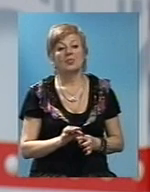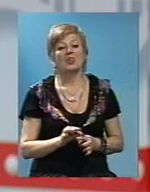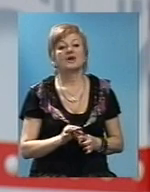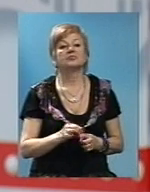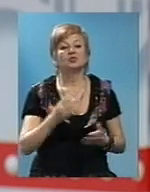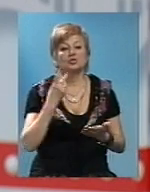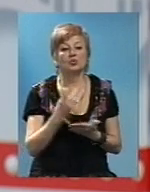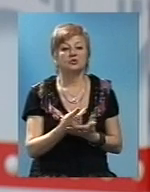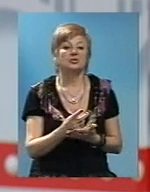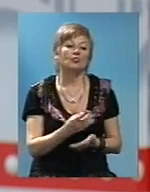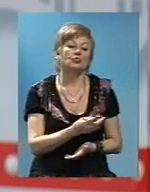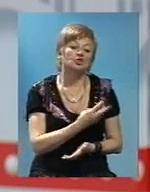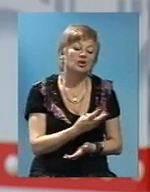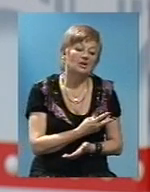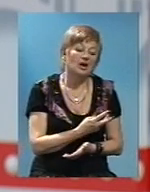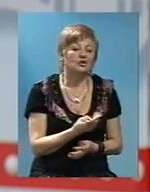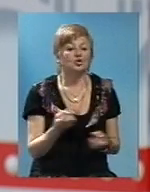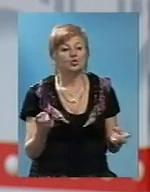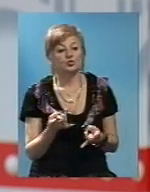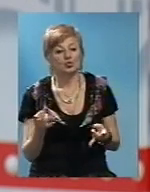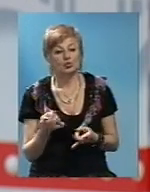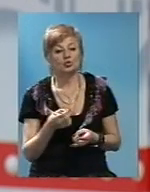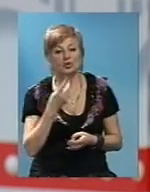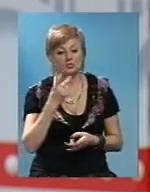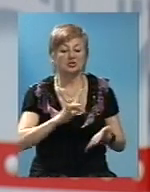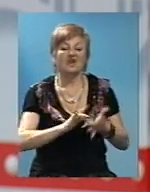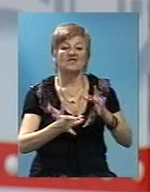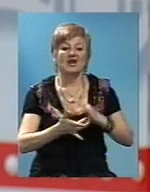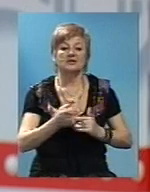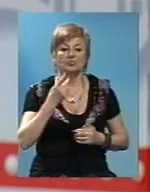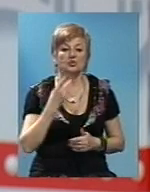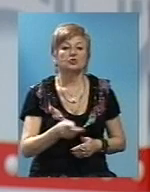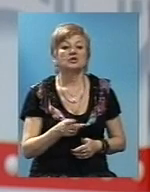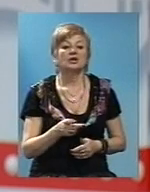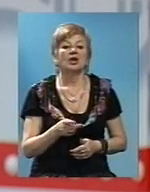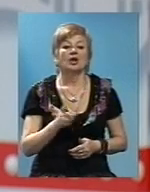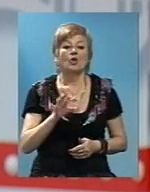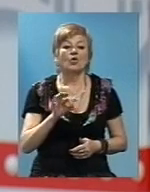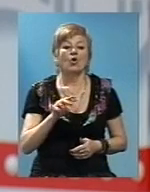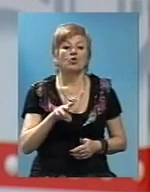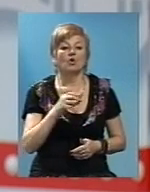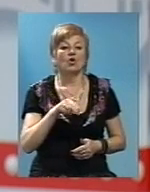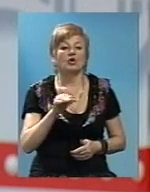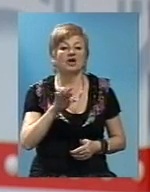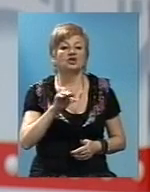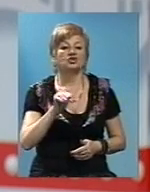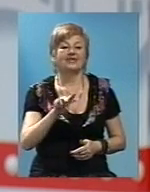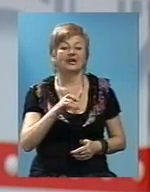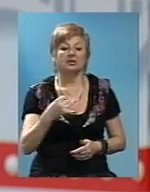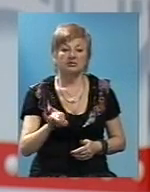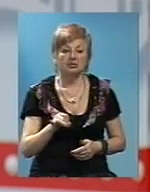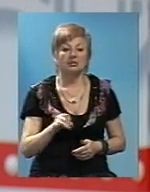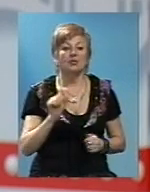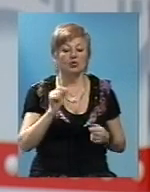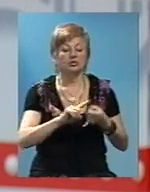із якихось бажань, потреб, того, що складається. Можете знайти мене у Фейсбуці, Микола Колодіжний. Я постійно там публікую якісь оголошення, можна